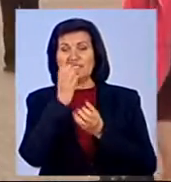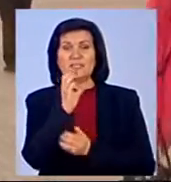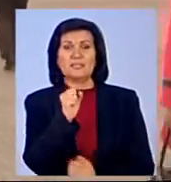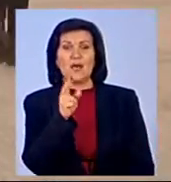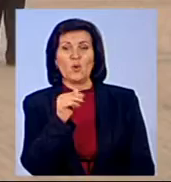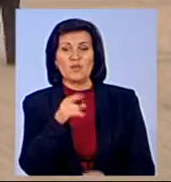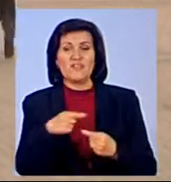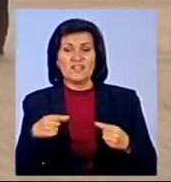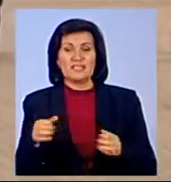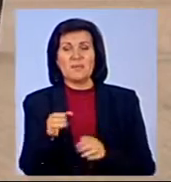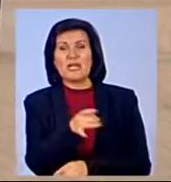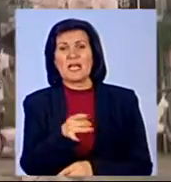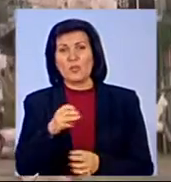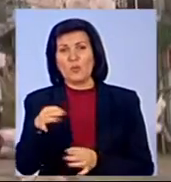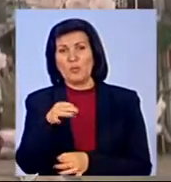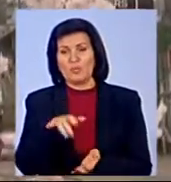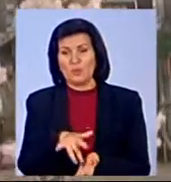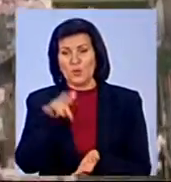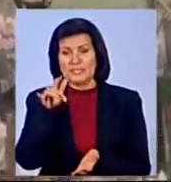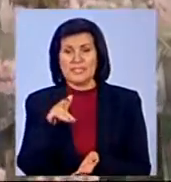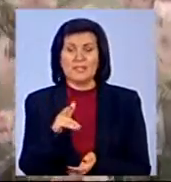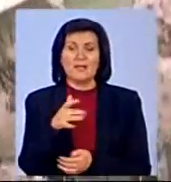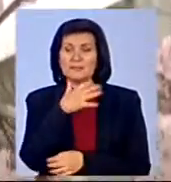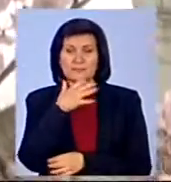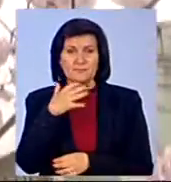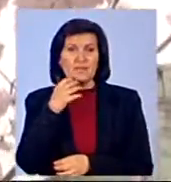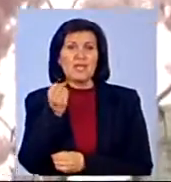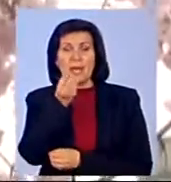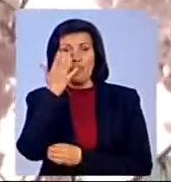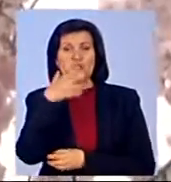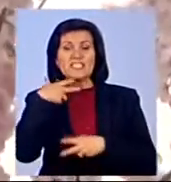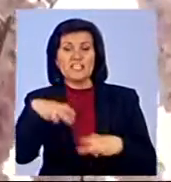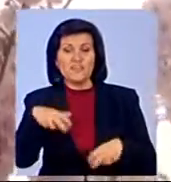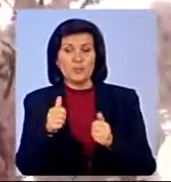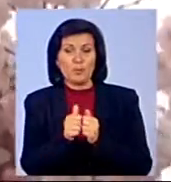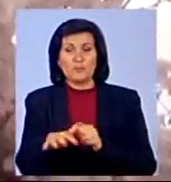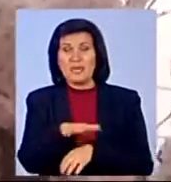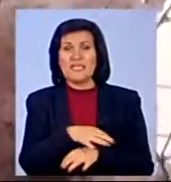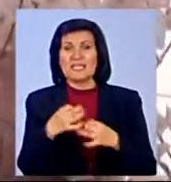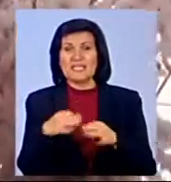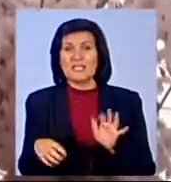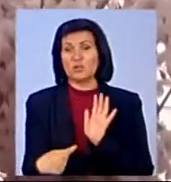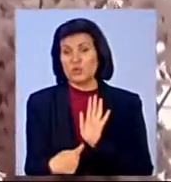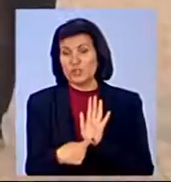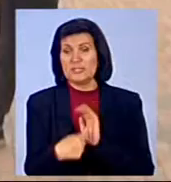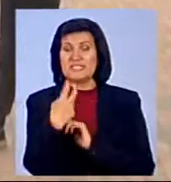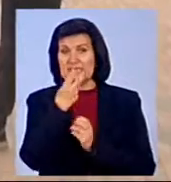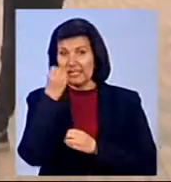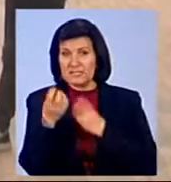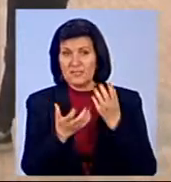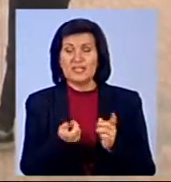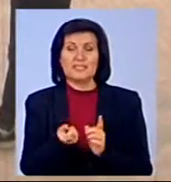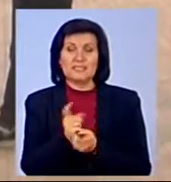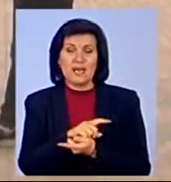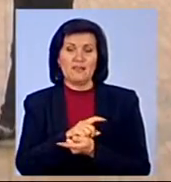сакури. У різних мікрорайонах обласного центру до сотні японських вишень. Поблизу Майдану Незалежності їх 6. 2 зацвіли і